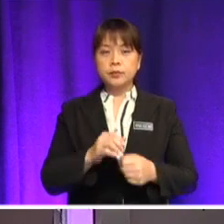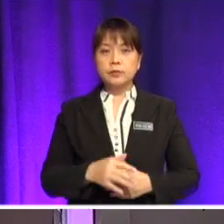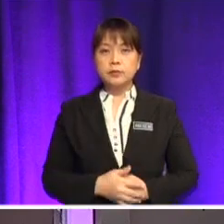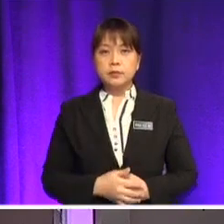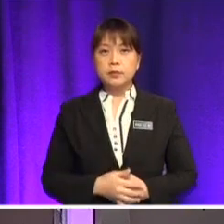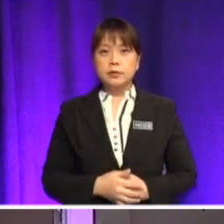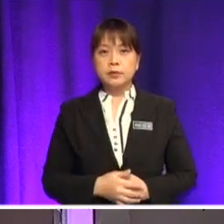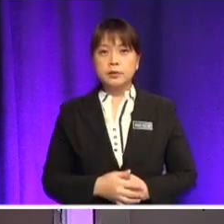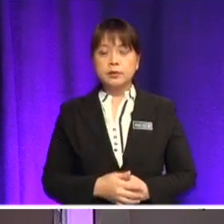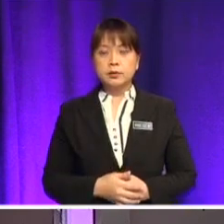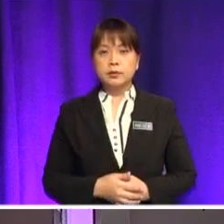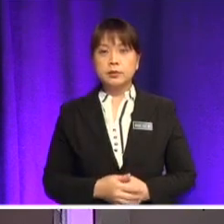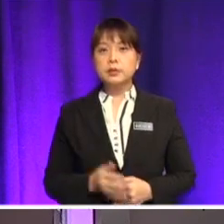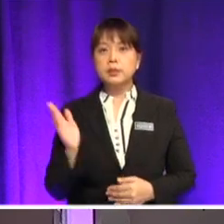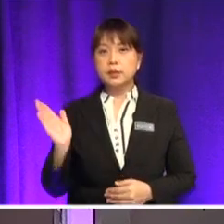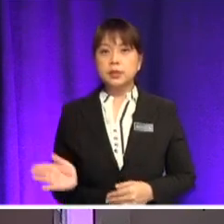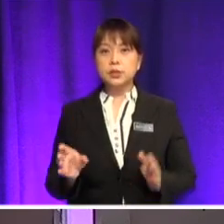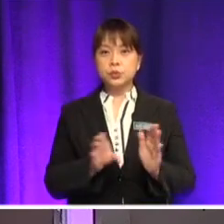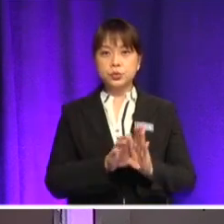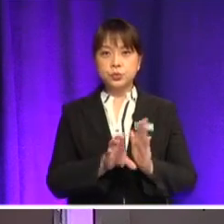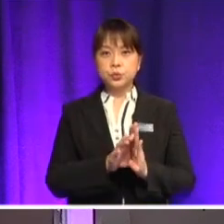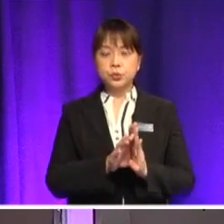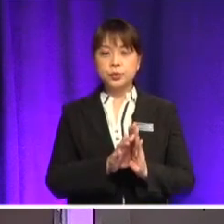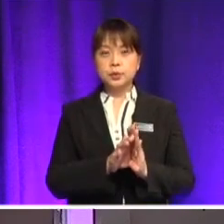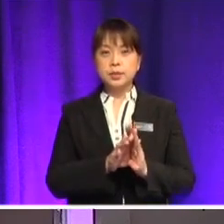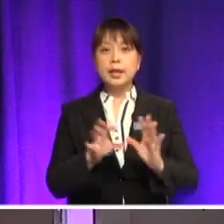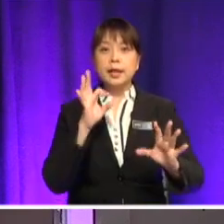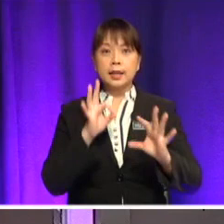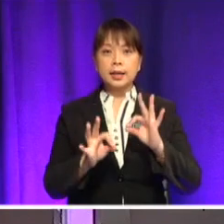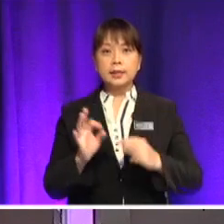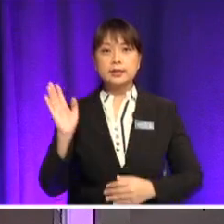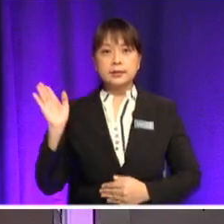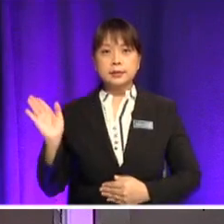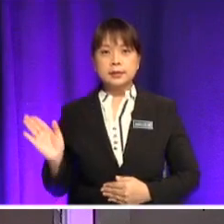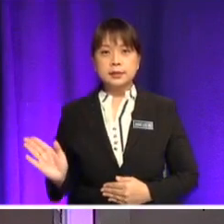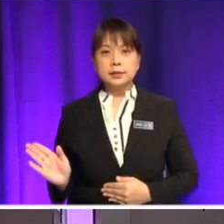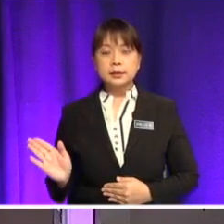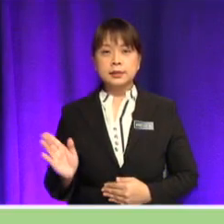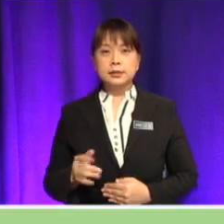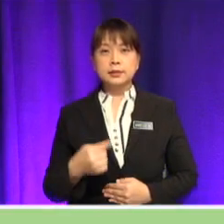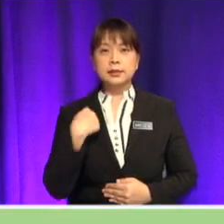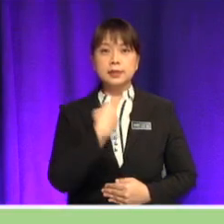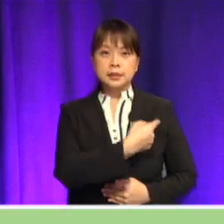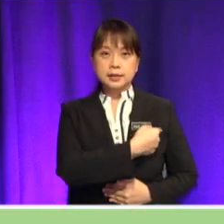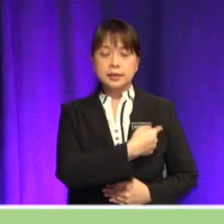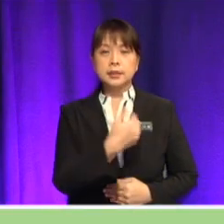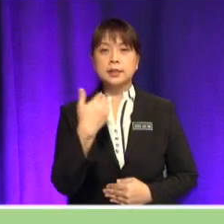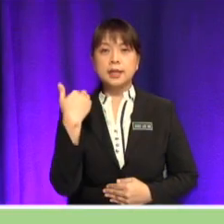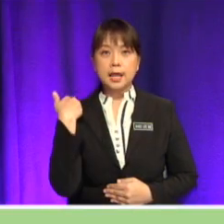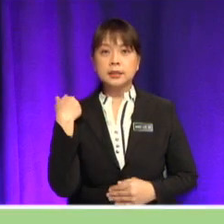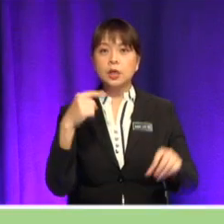seterusnya Ha ini contohnya juga ditunjuk Kalau kayak sini ee yang ini kita ada orang kita ada